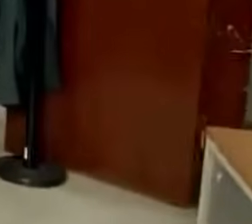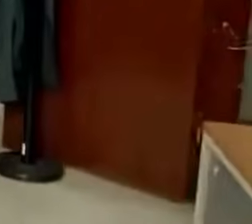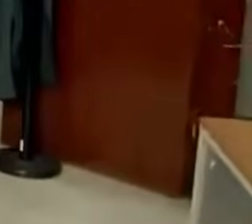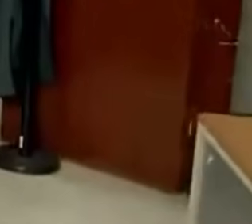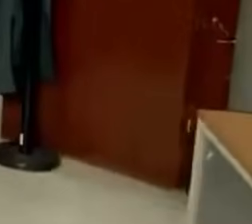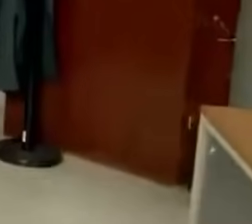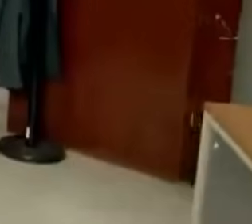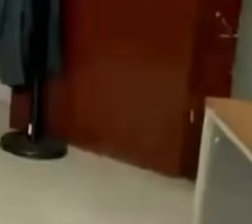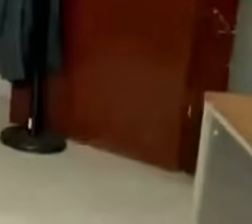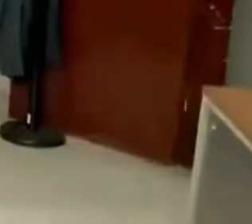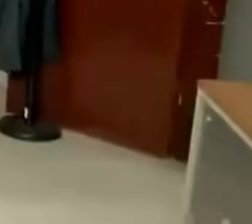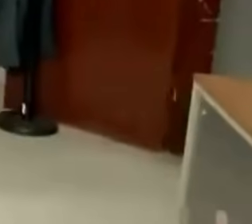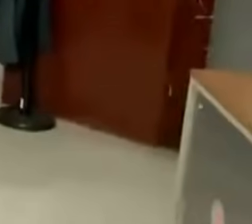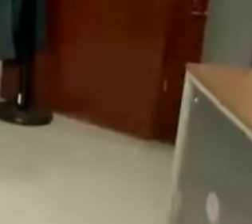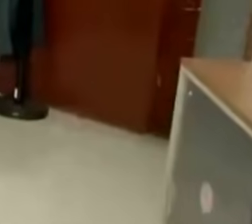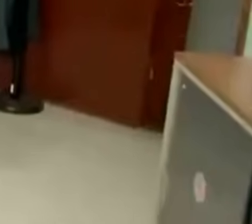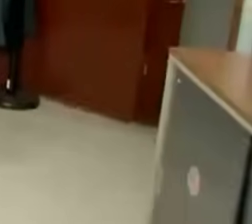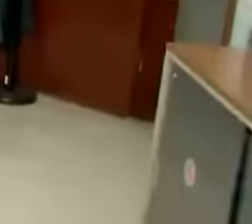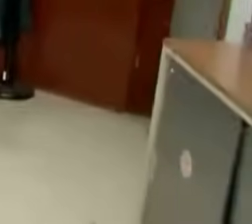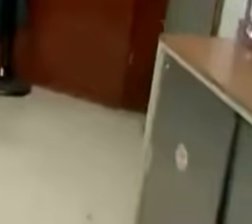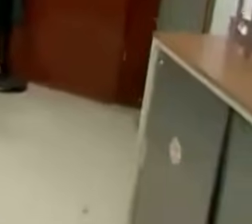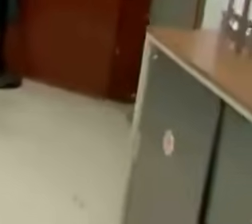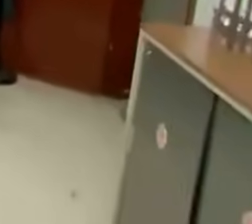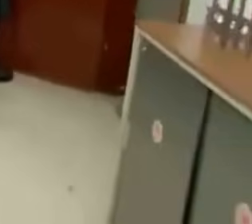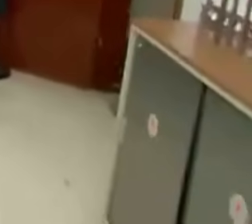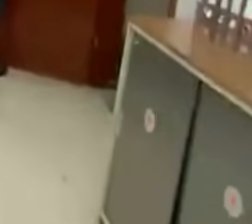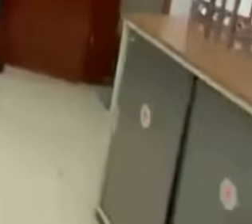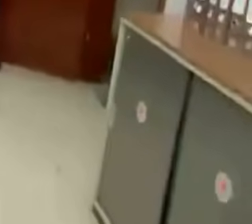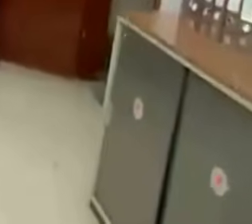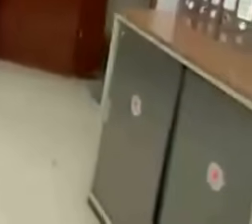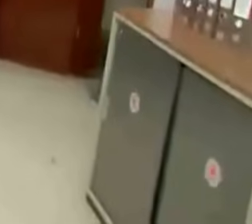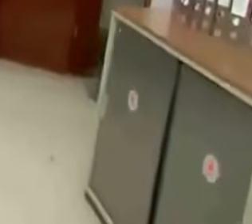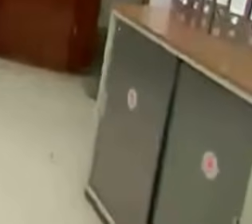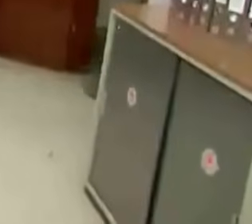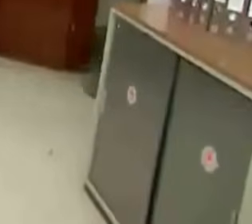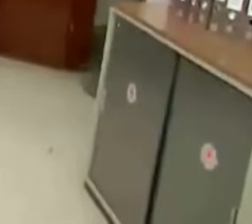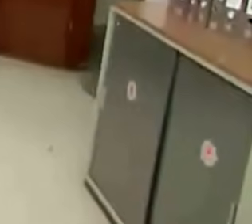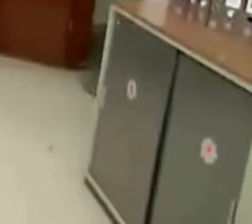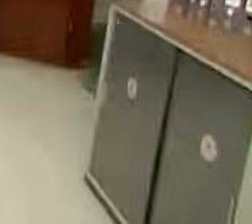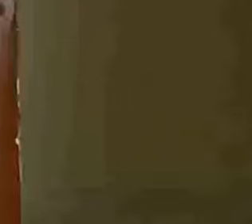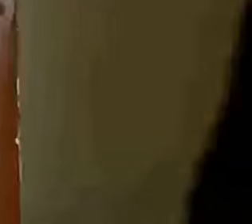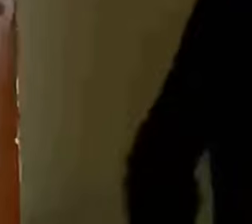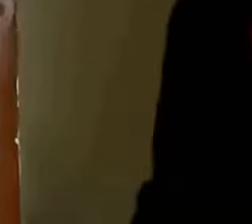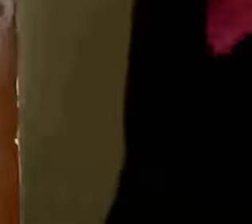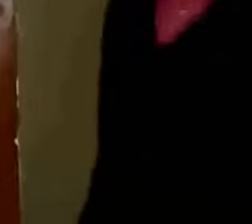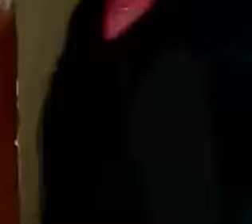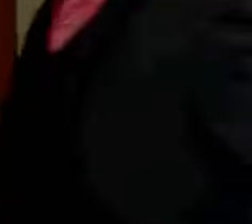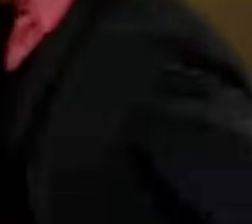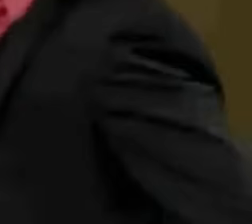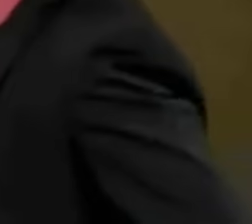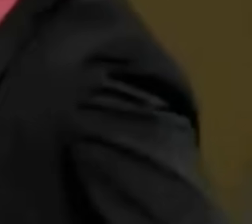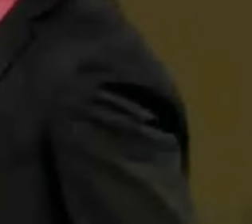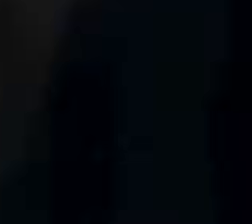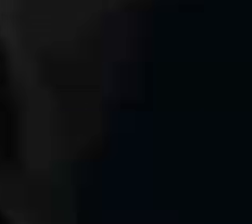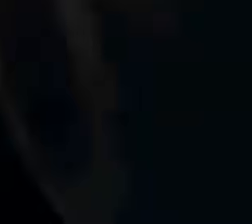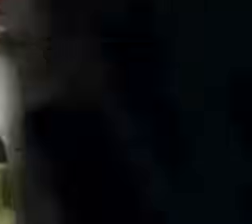Rıza'nın gitmesine fırsat bilip yine koltuğuna oturdu. Yusuf da onun yerinde. Selahattin keyifsizce iyice kurulmuştu ki Rıza